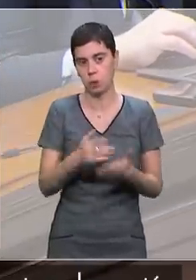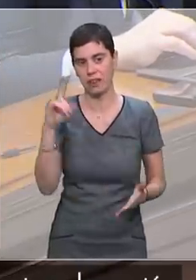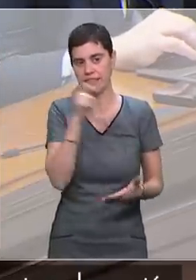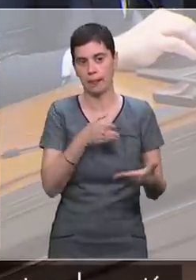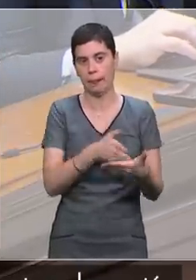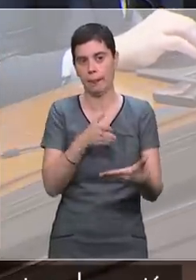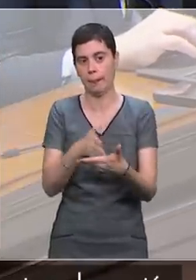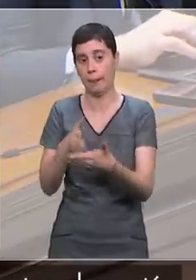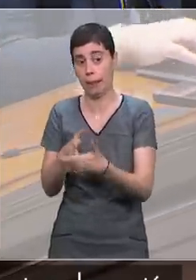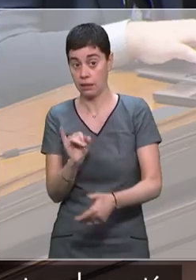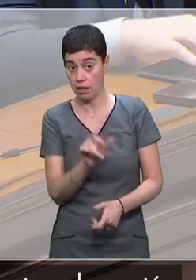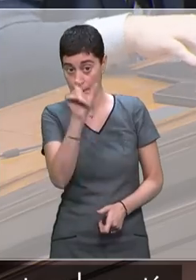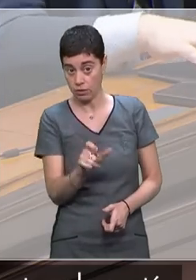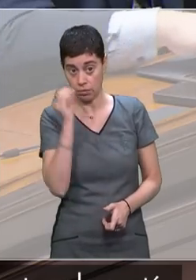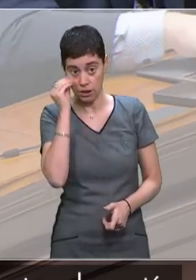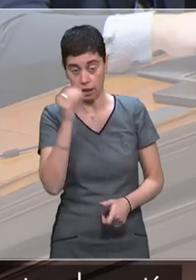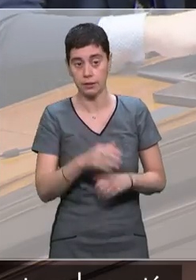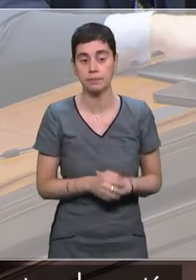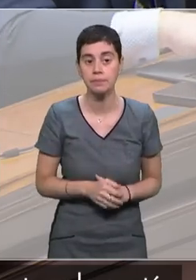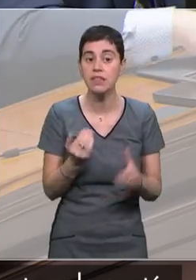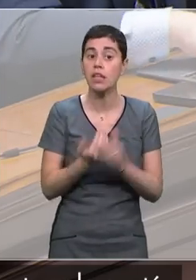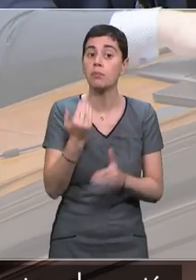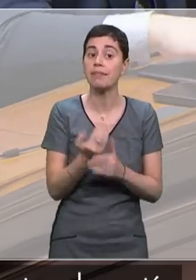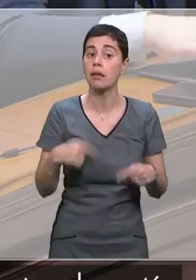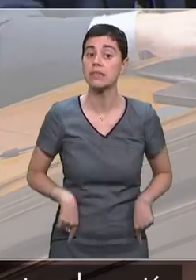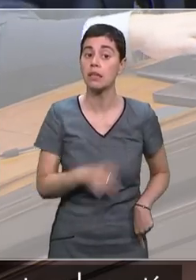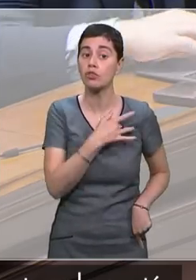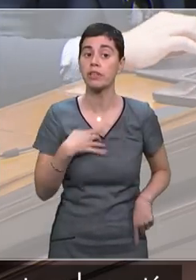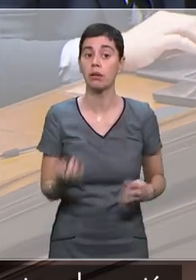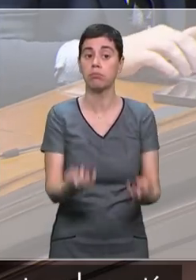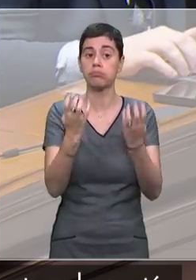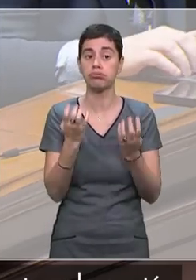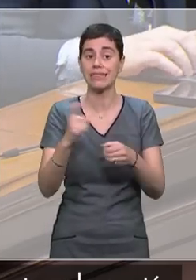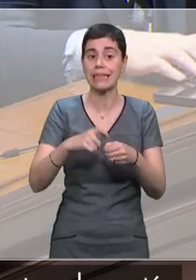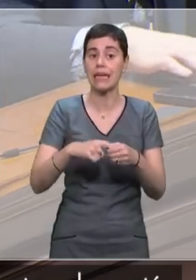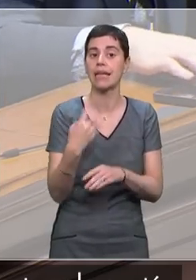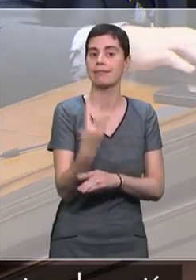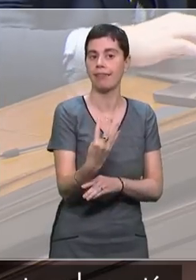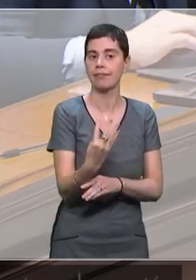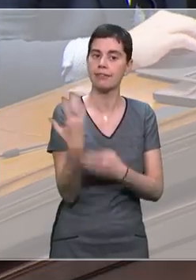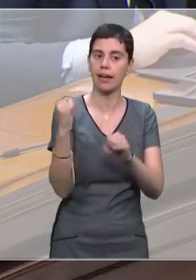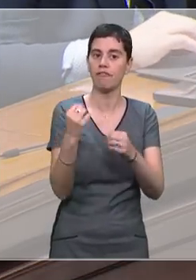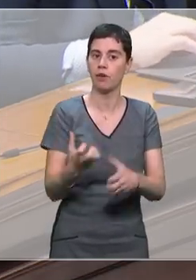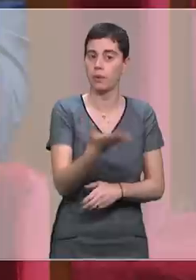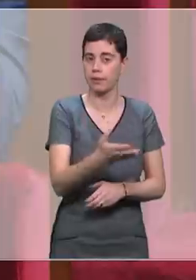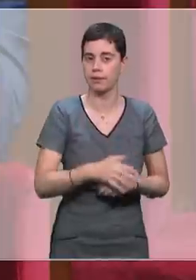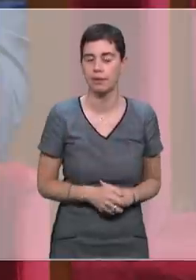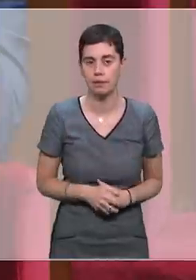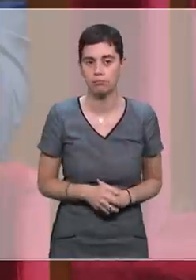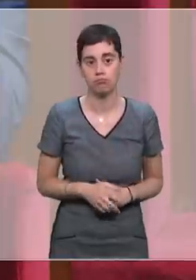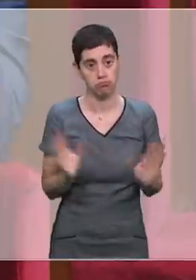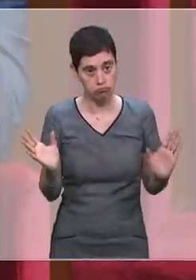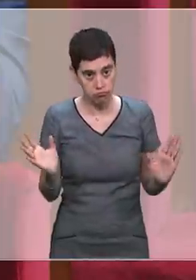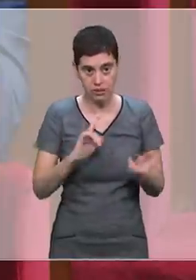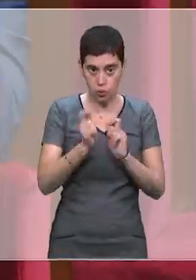actuellement les psychiatres. Ce matin, ont été reçus au ministère de la Santé les 4 syndicats qui ont appelé à la grève. Nous avons convenu